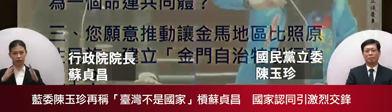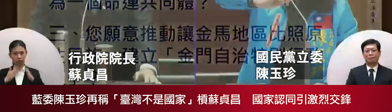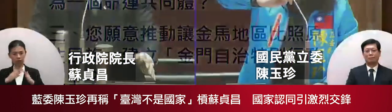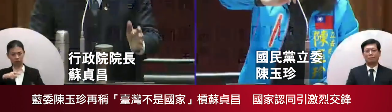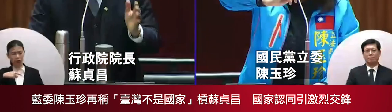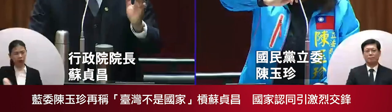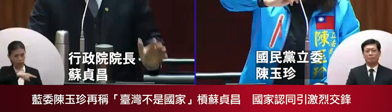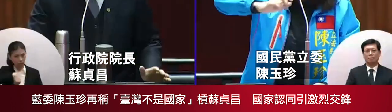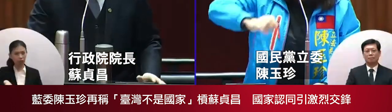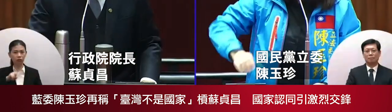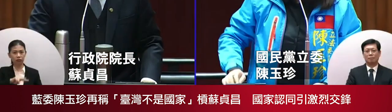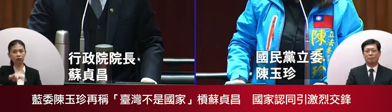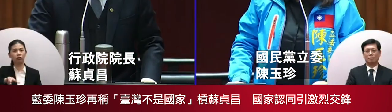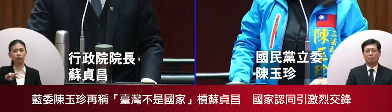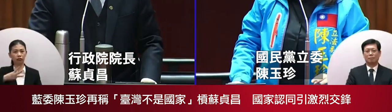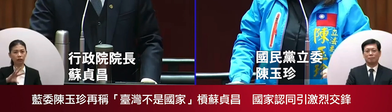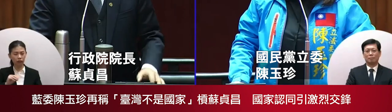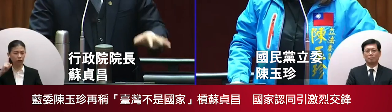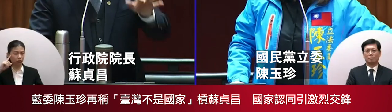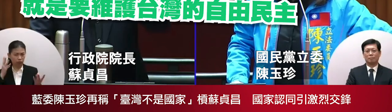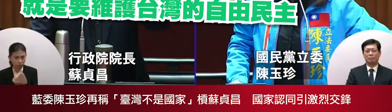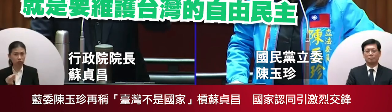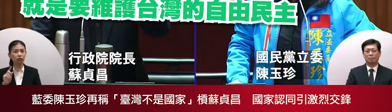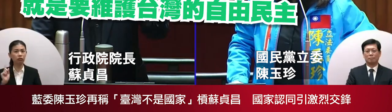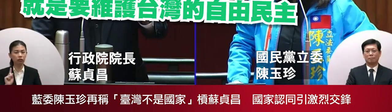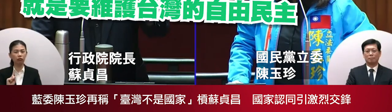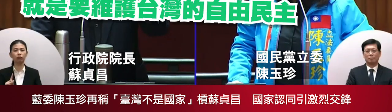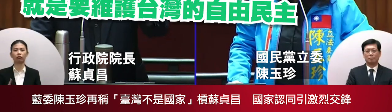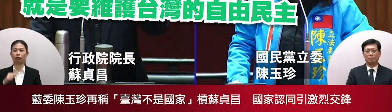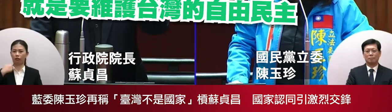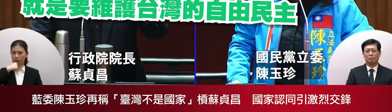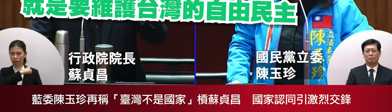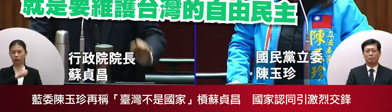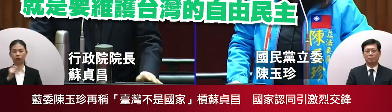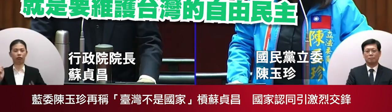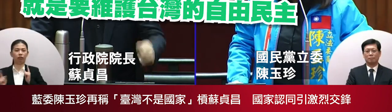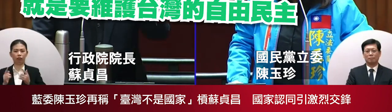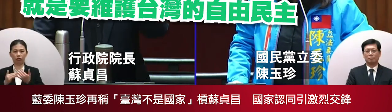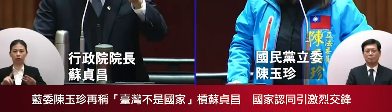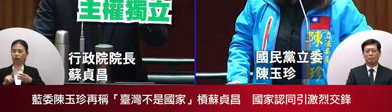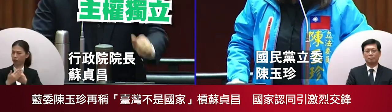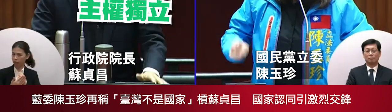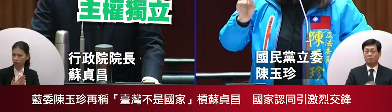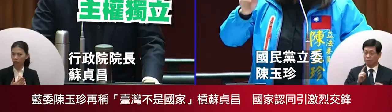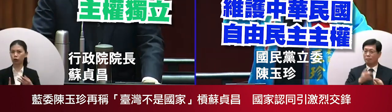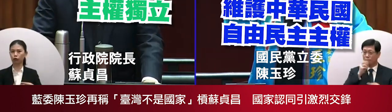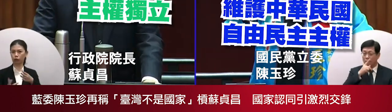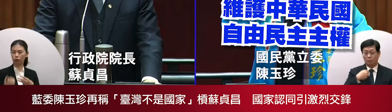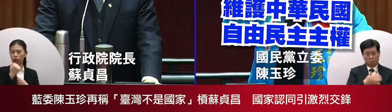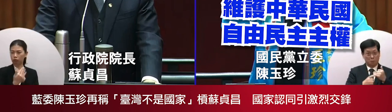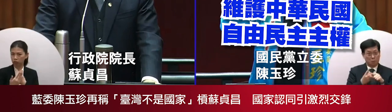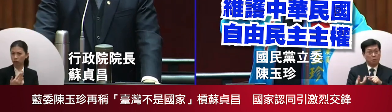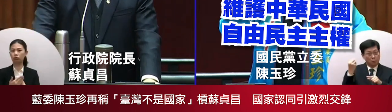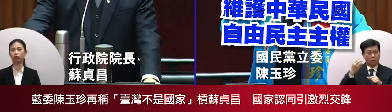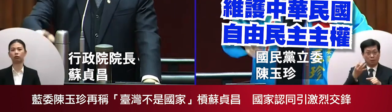体，2300万人的共识。就是要维护台湾的自由民主， 没错，维护中华民